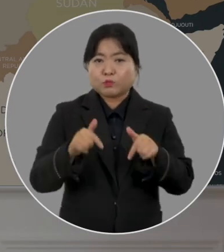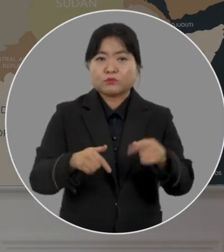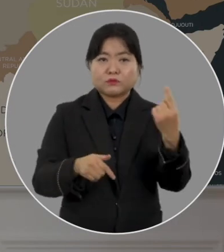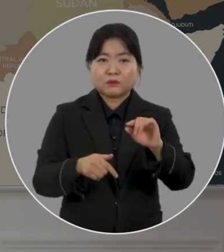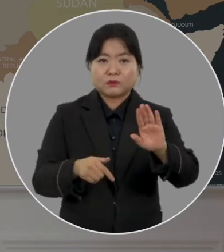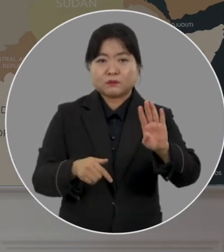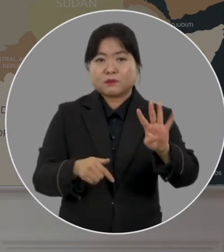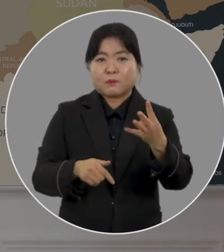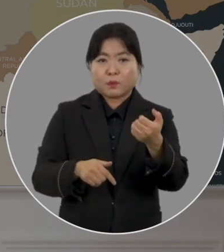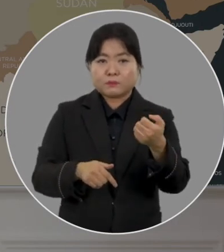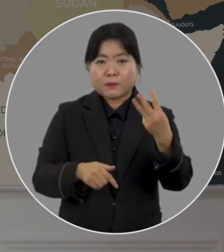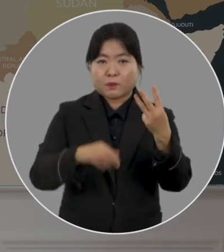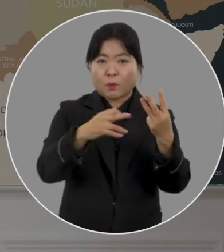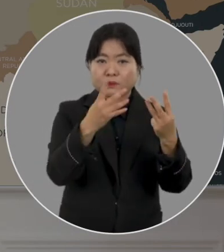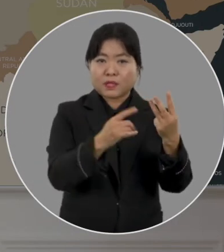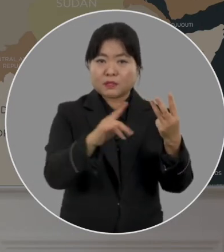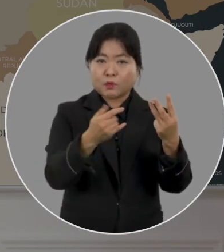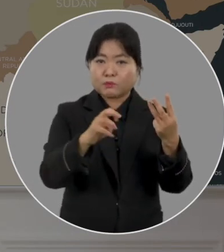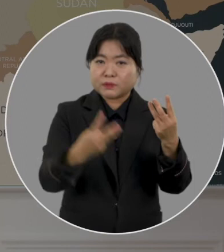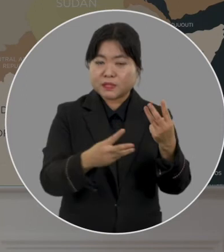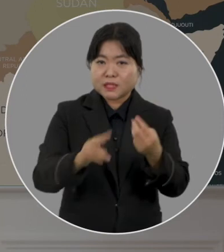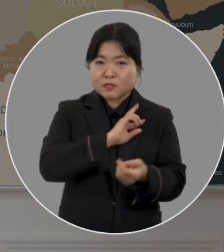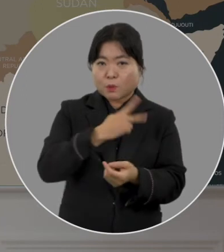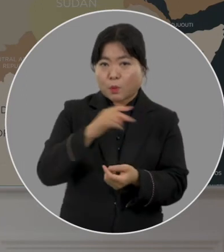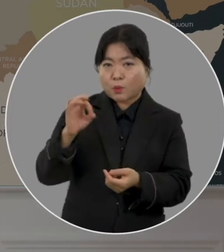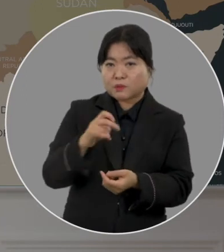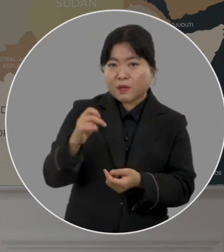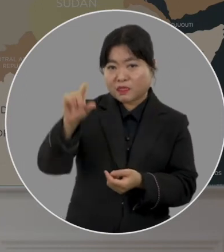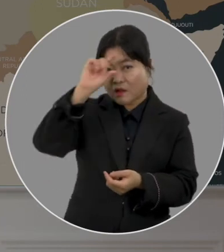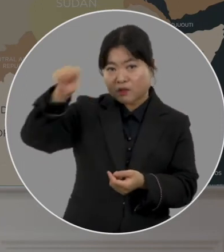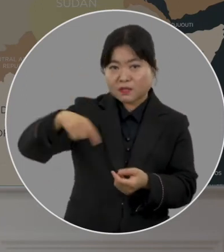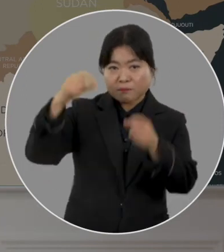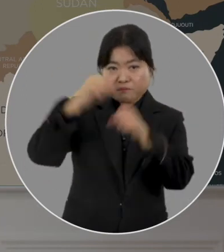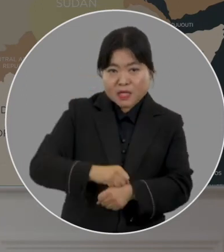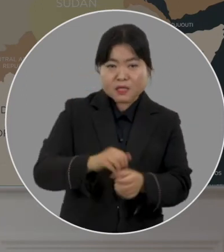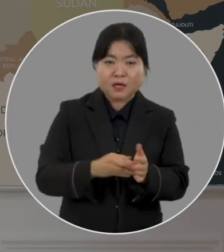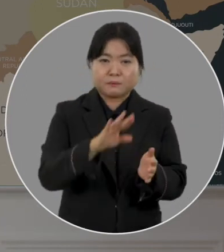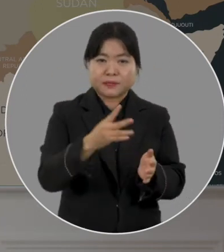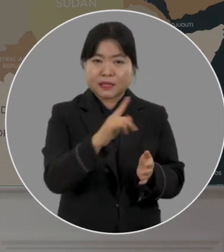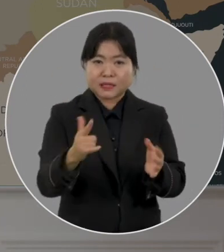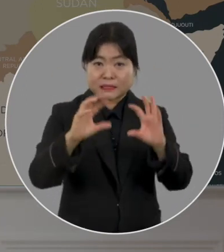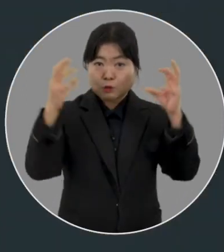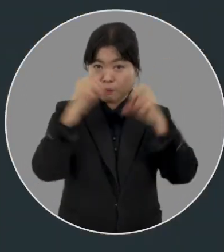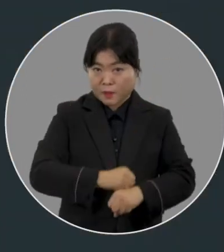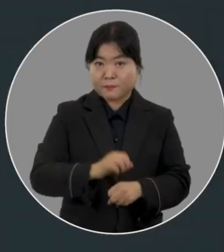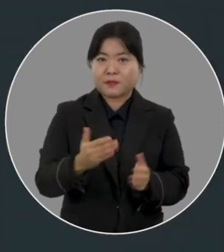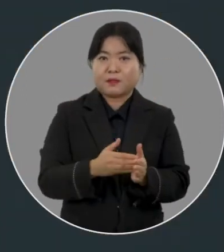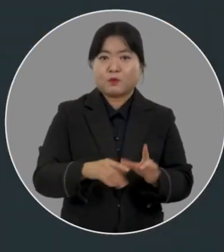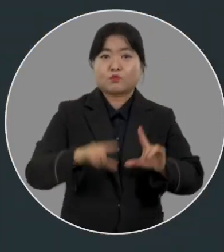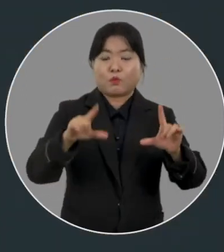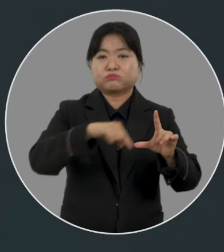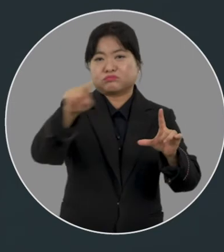1453년 컨스탄티노플이 이교도인 오스만 터키에서 함락당하고 비잔틴 제국이 멸망합니다.